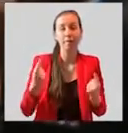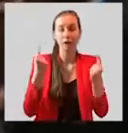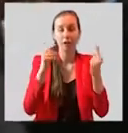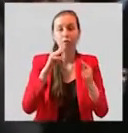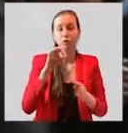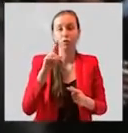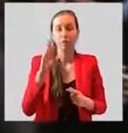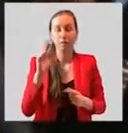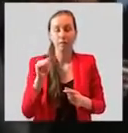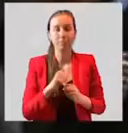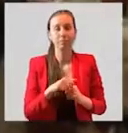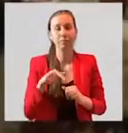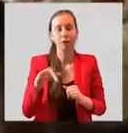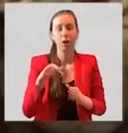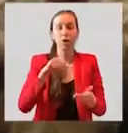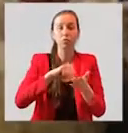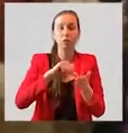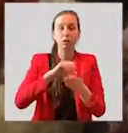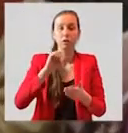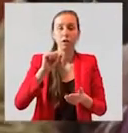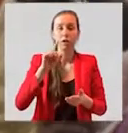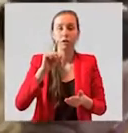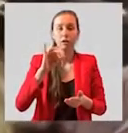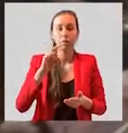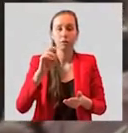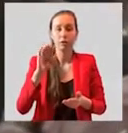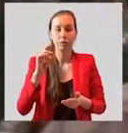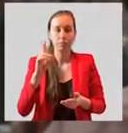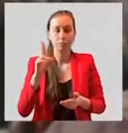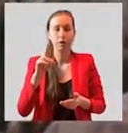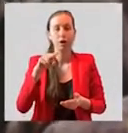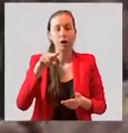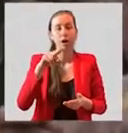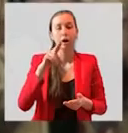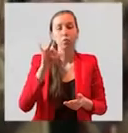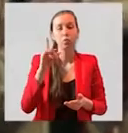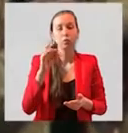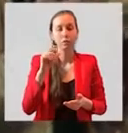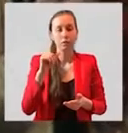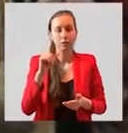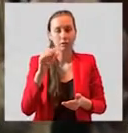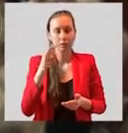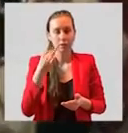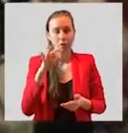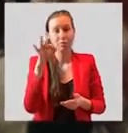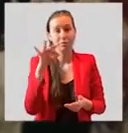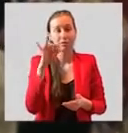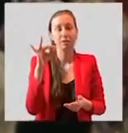дочь прославленного полководца. Священное действие с участием архиепископа Курского и Белгородского